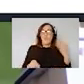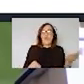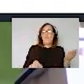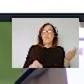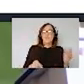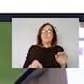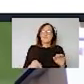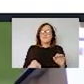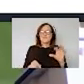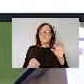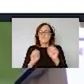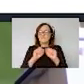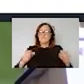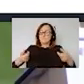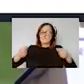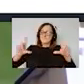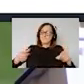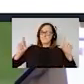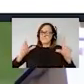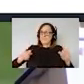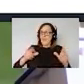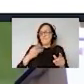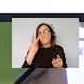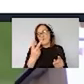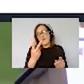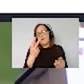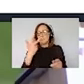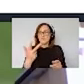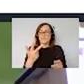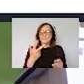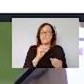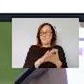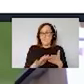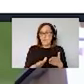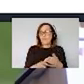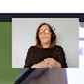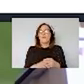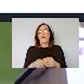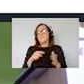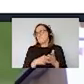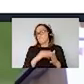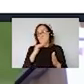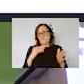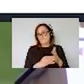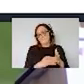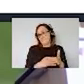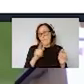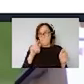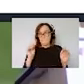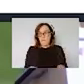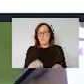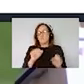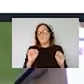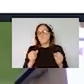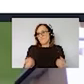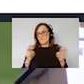Tak jak powiedziałam, w bezpłatnej wersji możecie Państwo mieć 2 albo 3 slajdy i tyle. I możecie Państwo